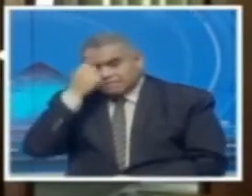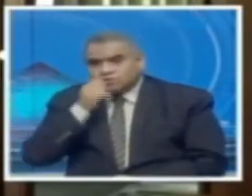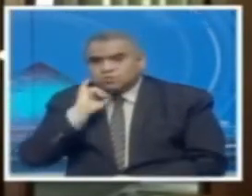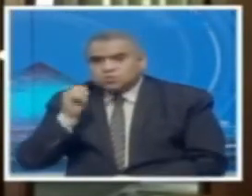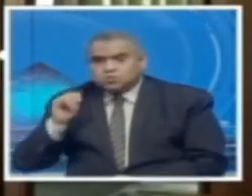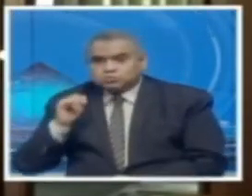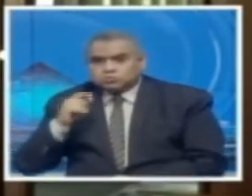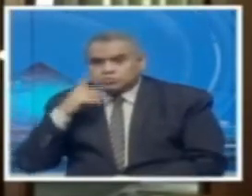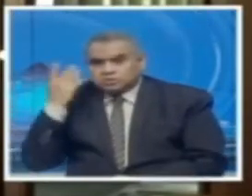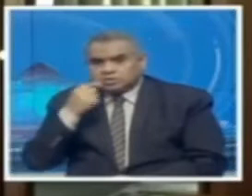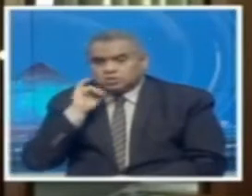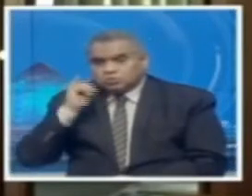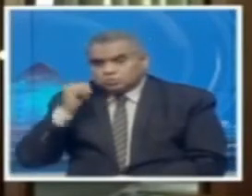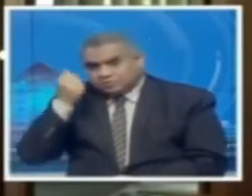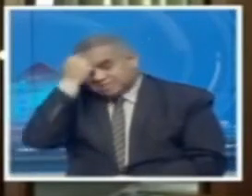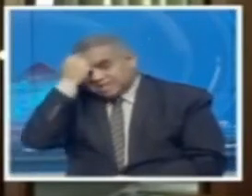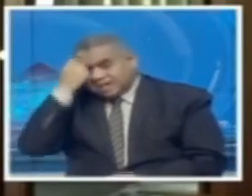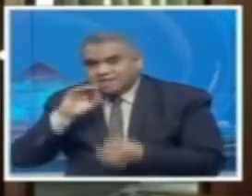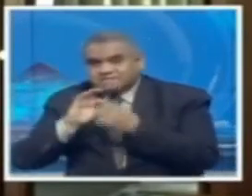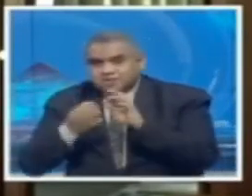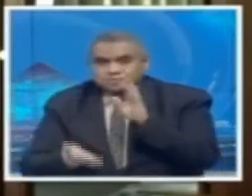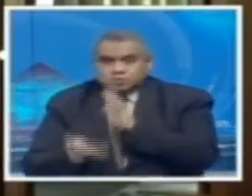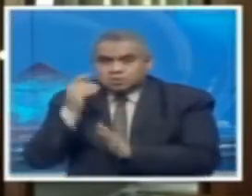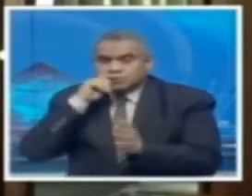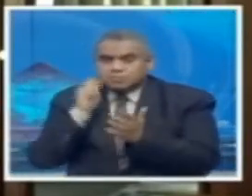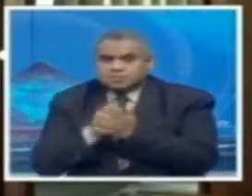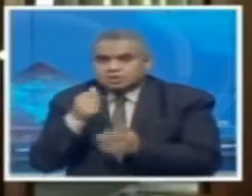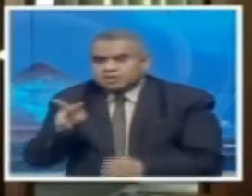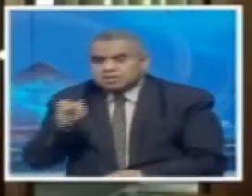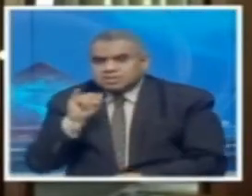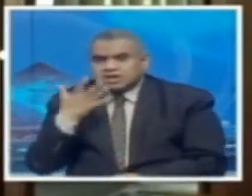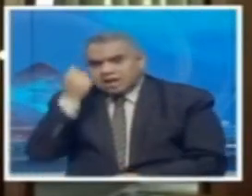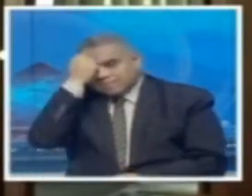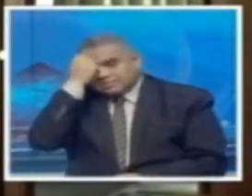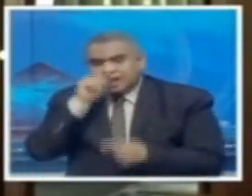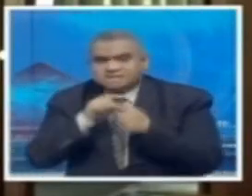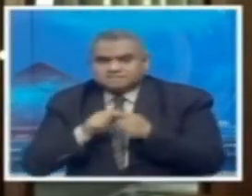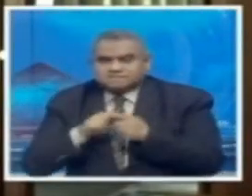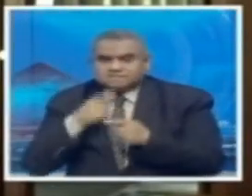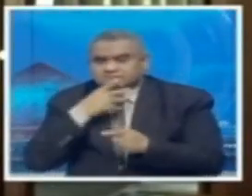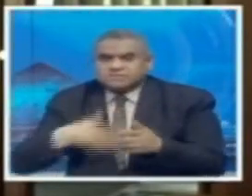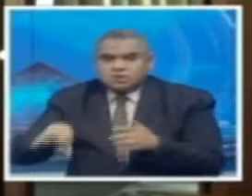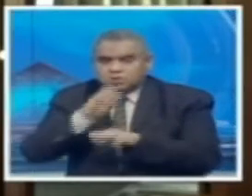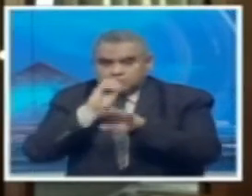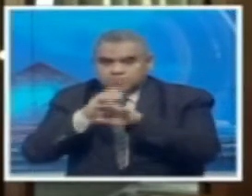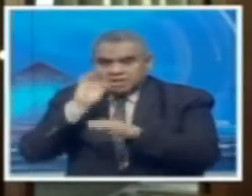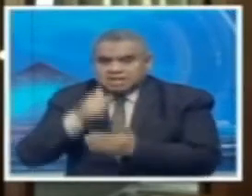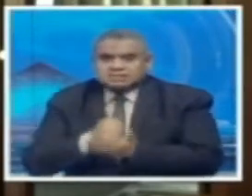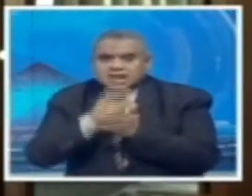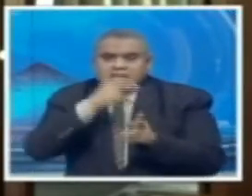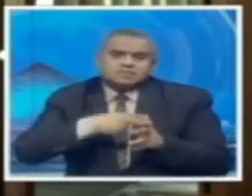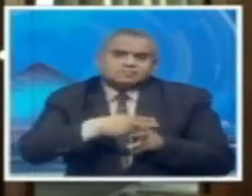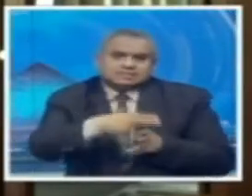تجاوز 500,000 وحتى 1,000,000 أنا هاخد منه ضريبة 5,000 جنيه. يبقى كل المطلوب من الممول انه يسدد